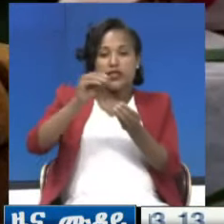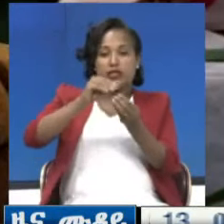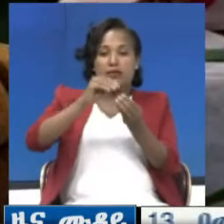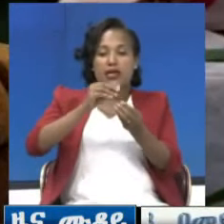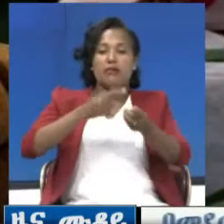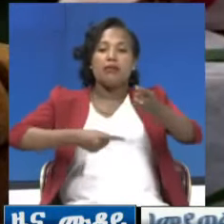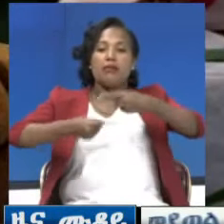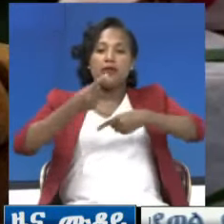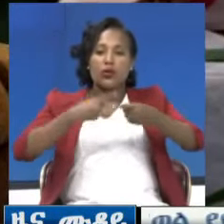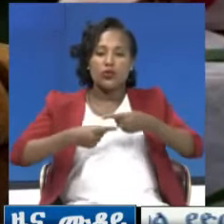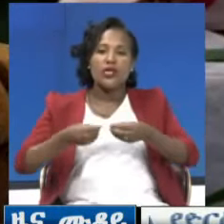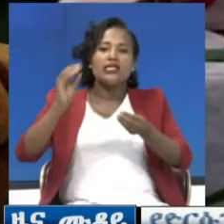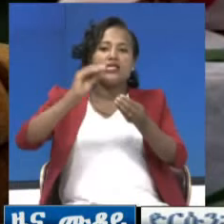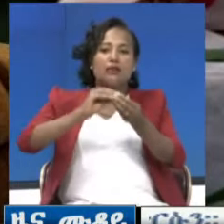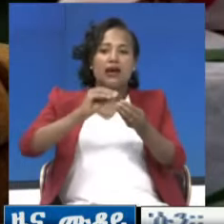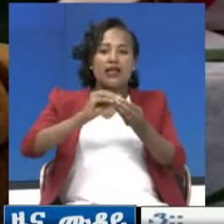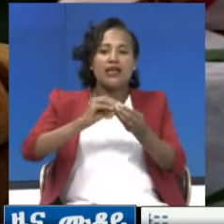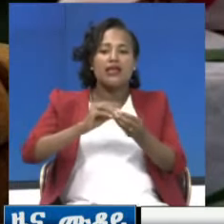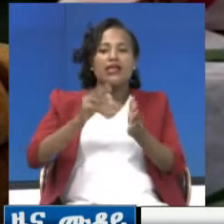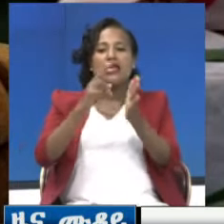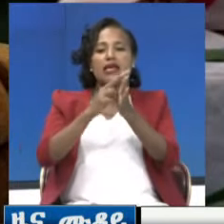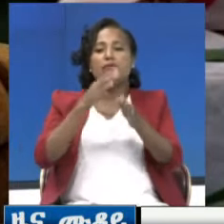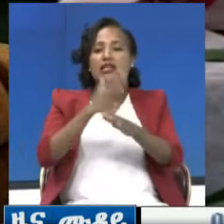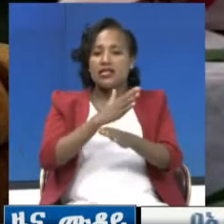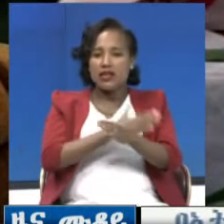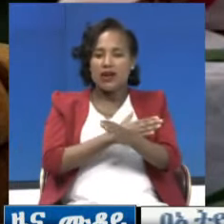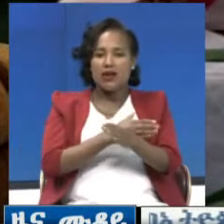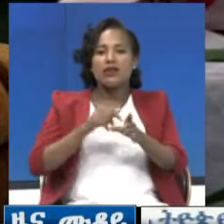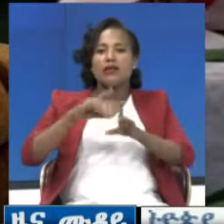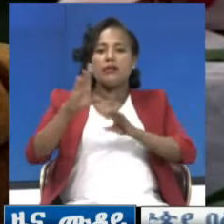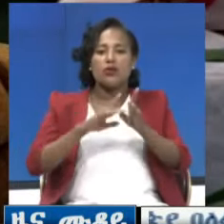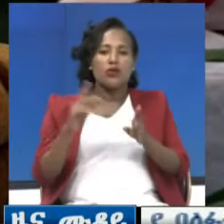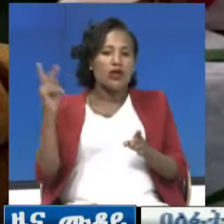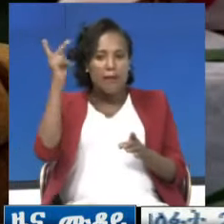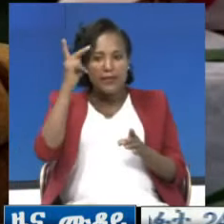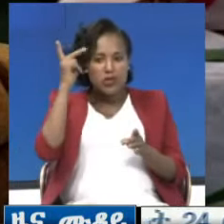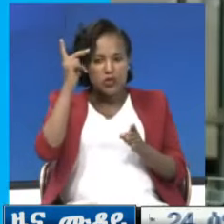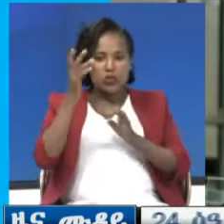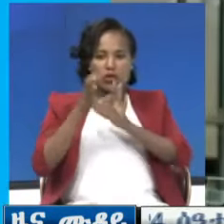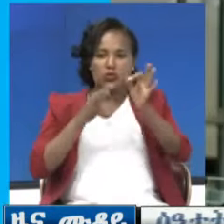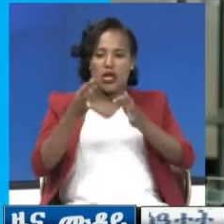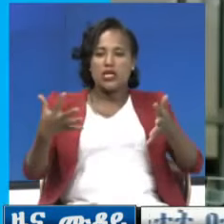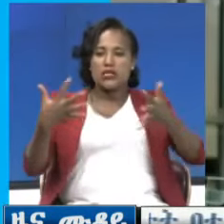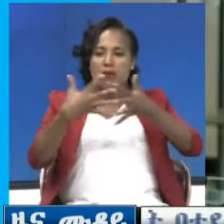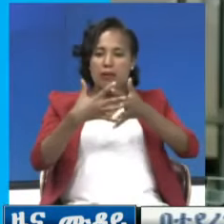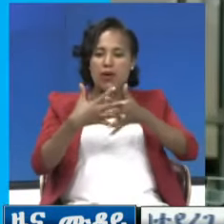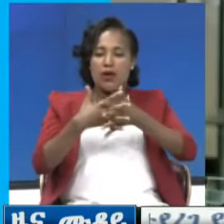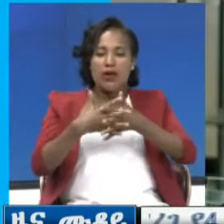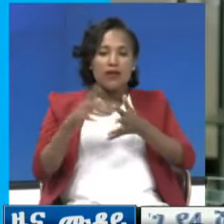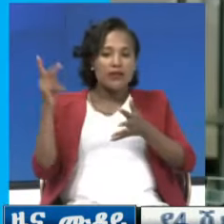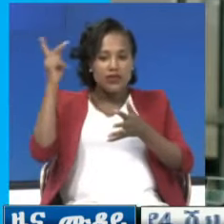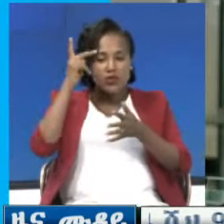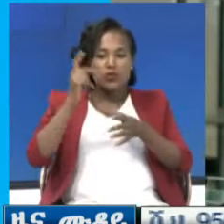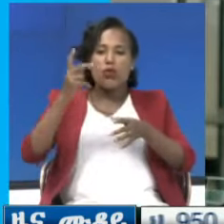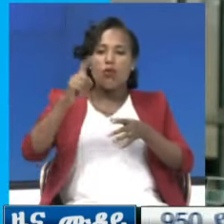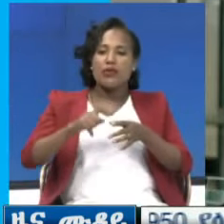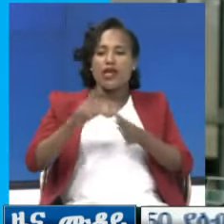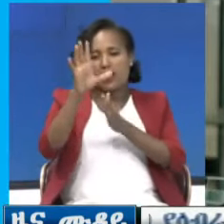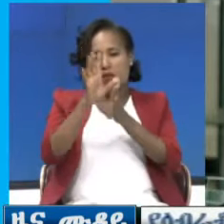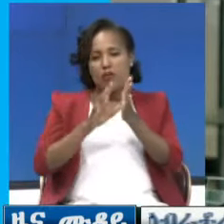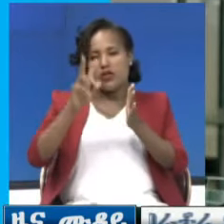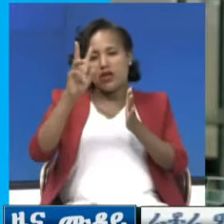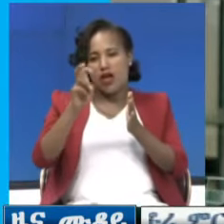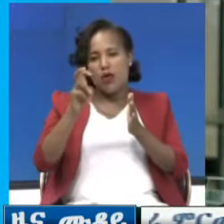እየጨመረ በመምጣቱ ተጨማሪ የህግ ማሻሻያዎች እንደሚደረጉም ሚኒስትሯ ገልጸዋል። ባሪያ የሚኒስትሮች ኮሚቴ ግንቦት 20